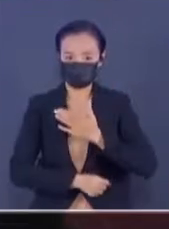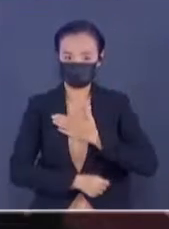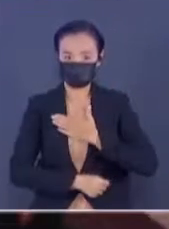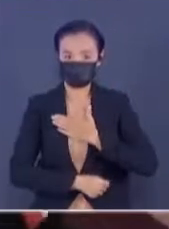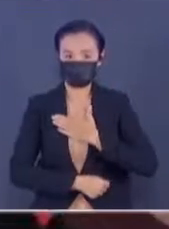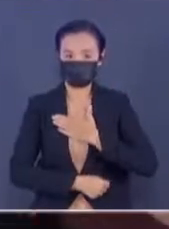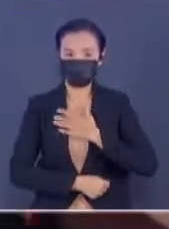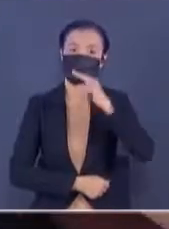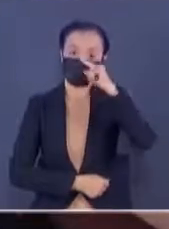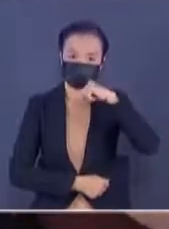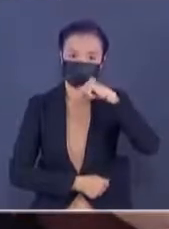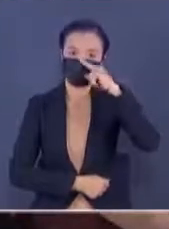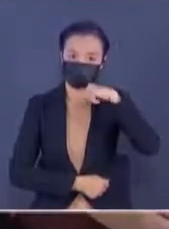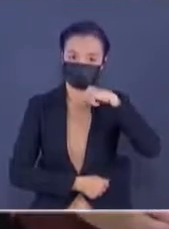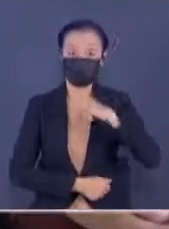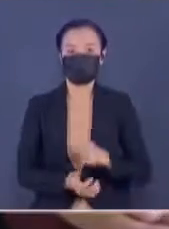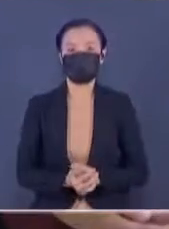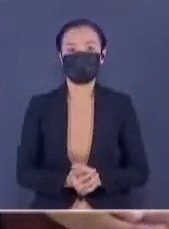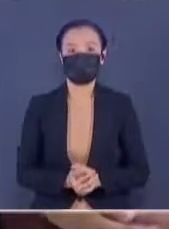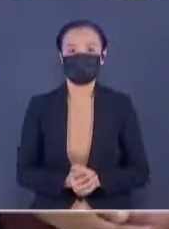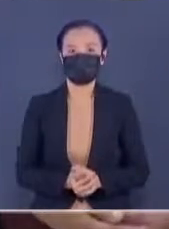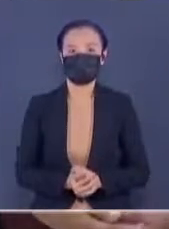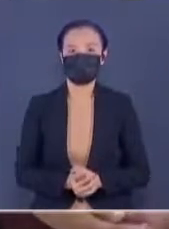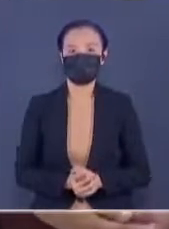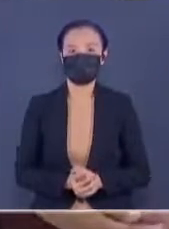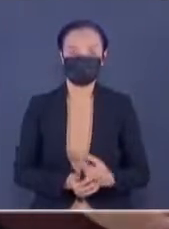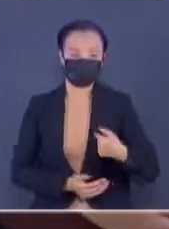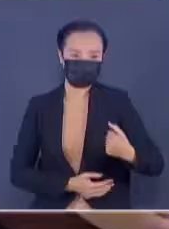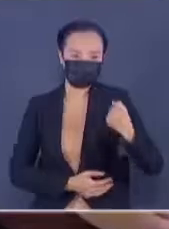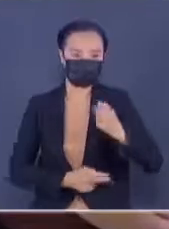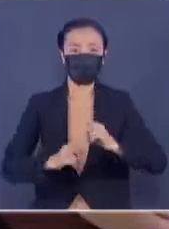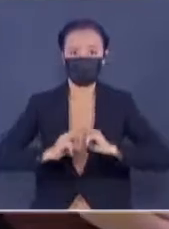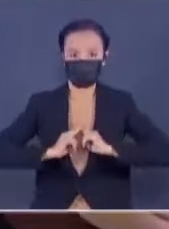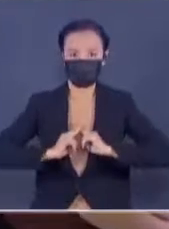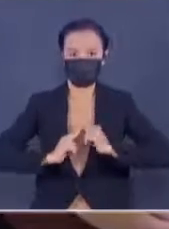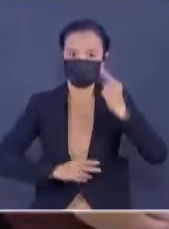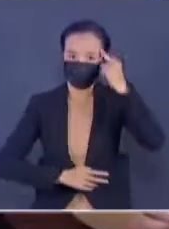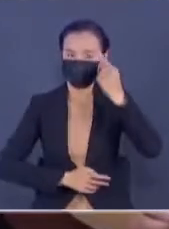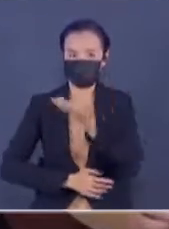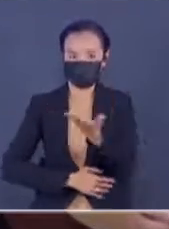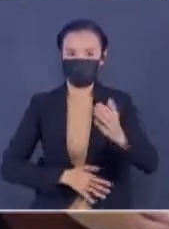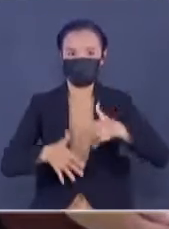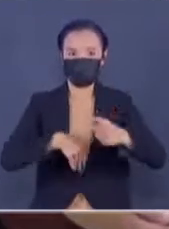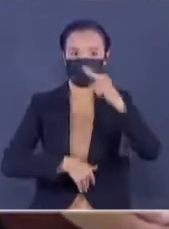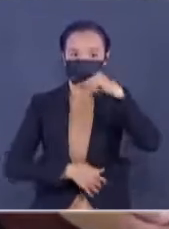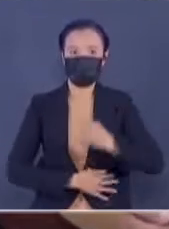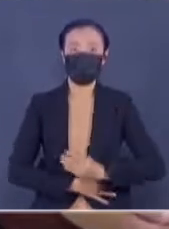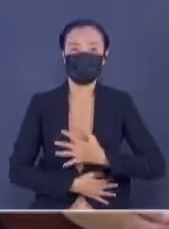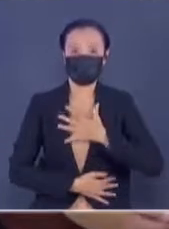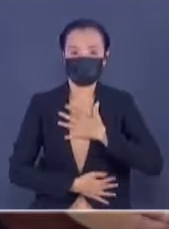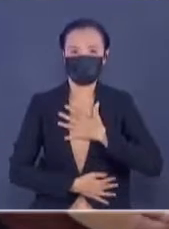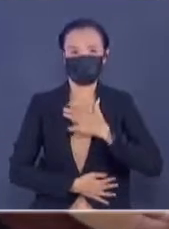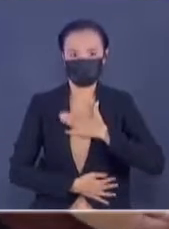าะเป็นไทยแลนด์แล้วแล้วก็เชื่อในตัวเองมากแอนคิดว่าคนไทยทุกคนจะภูมิใจมากในสิ่ง